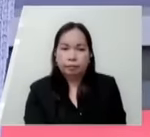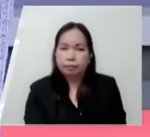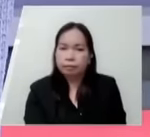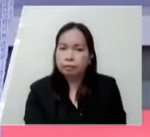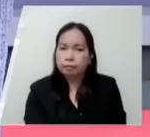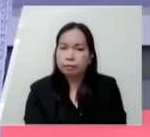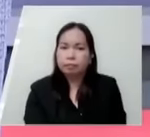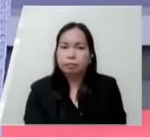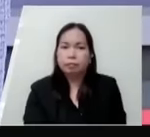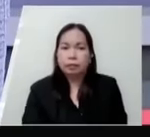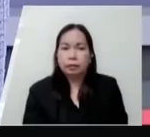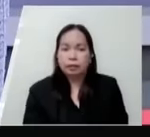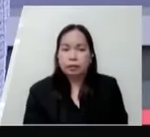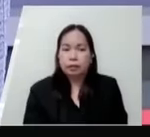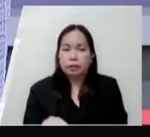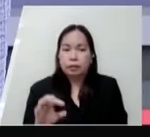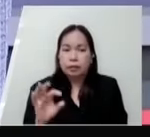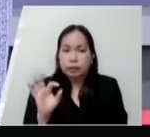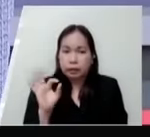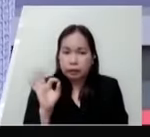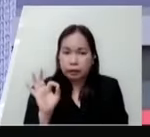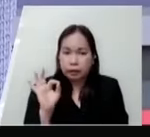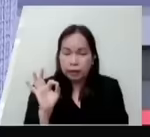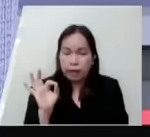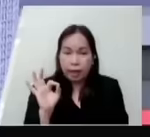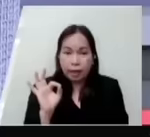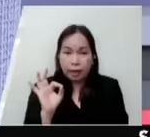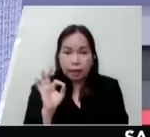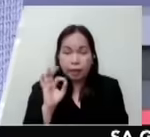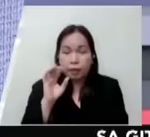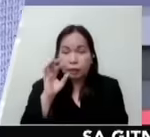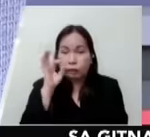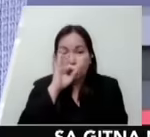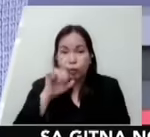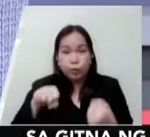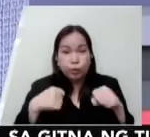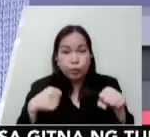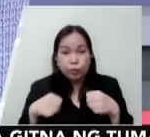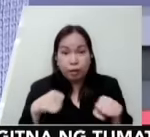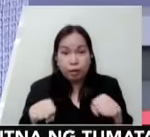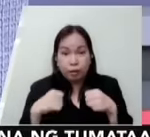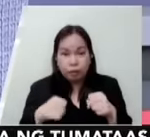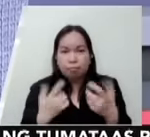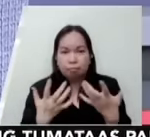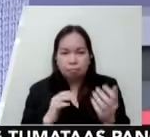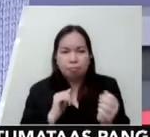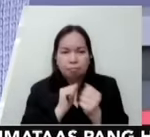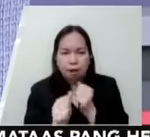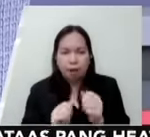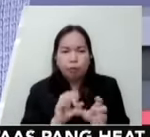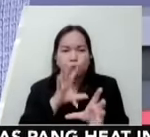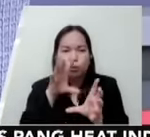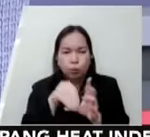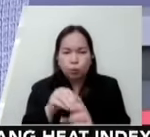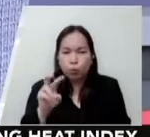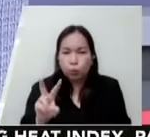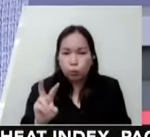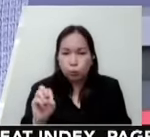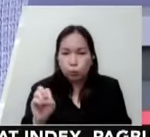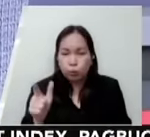9 na po ang atletang Pinoy na nag-qualify para sa 2024 Paris Olympics.